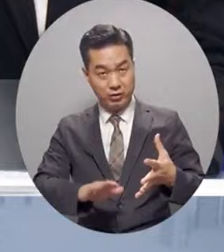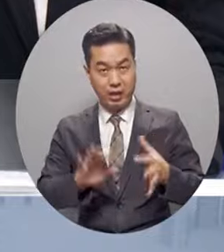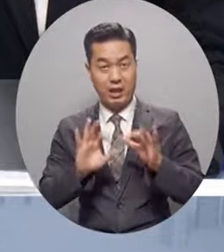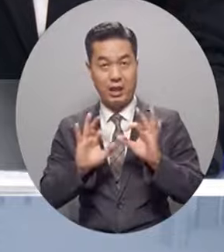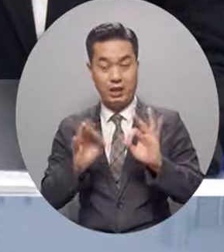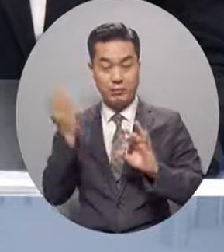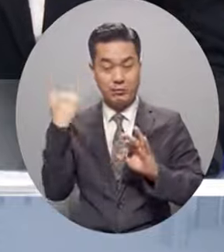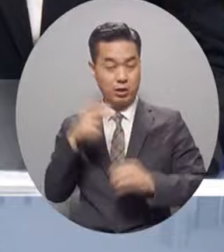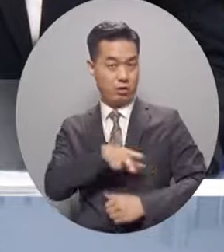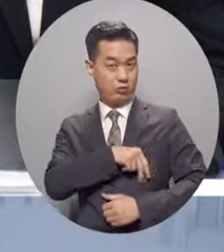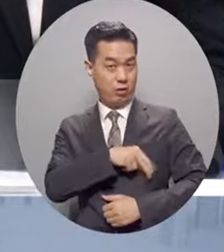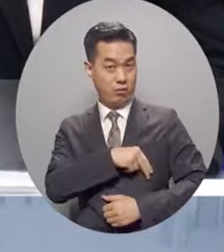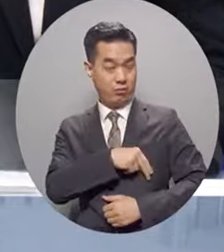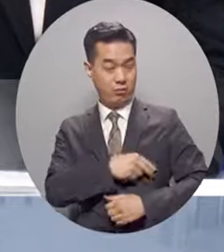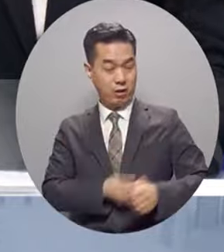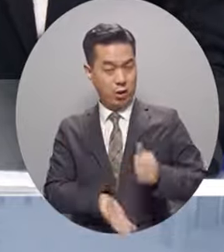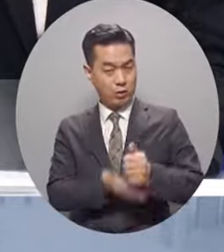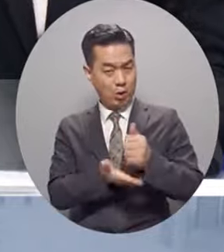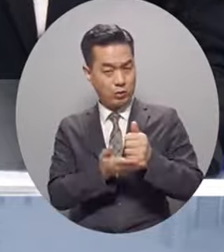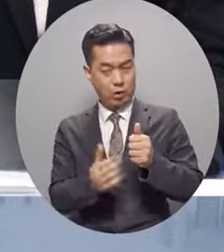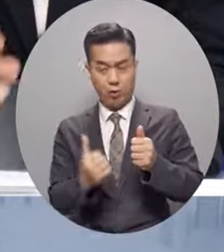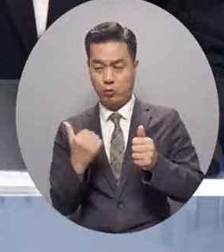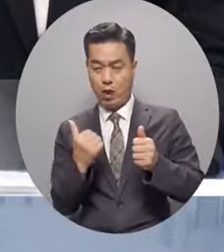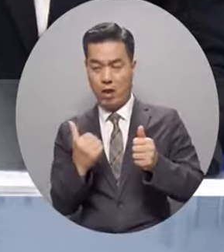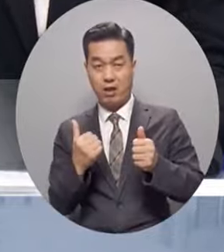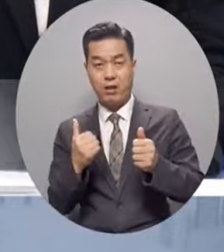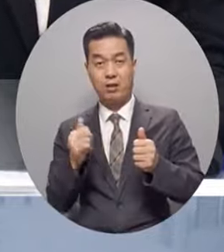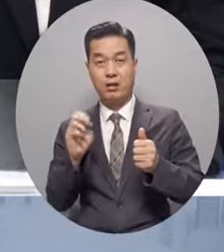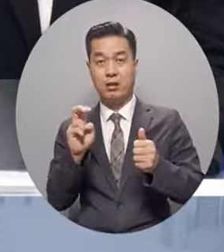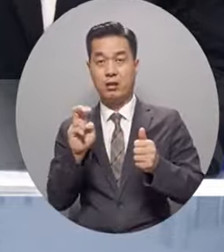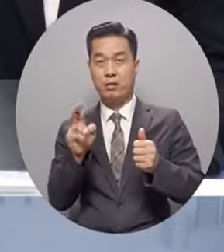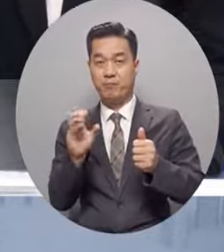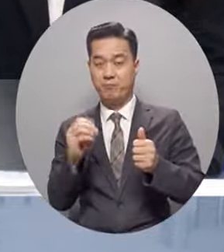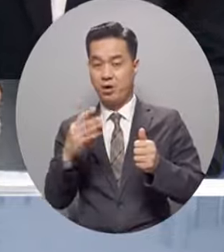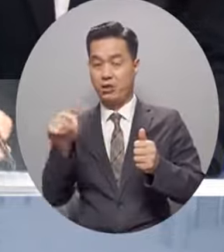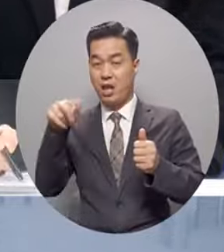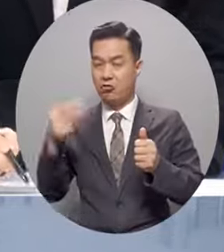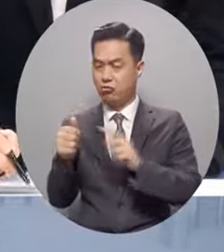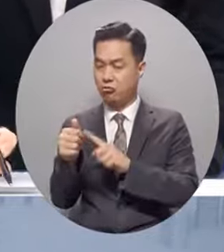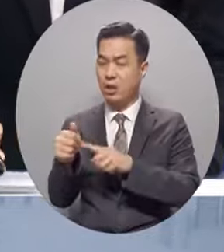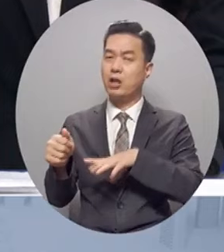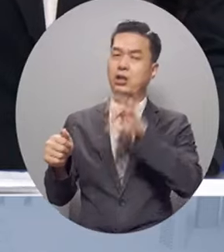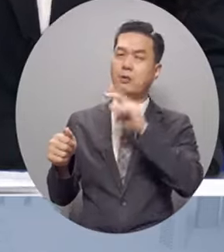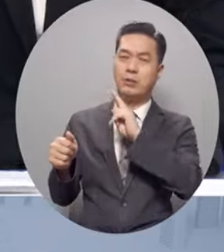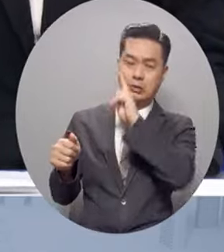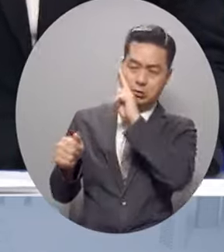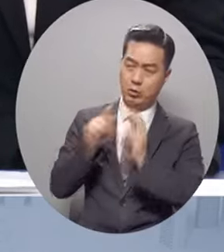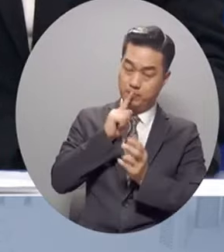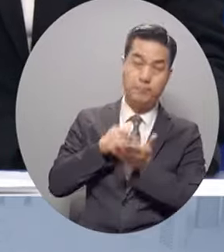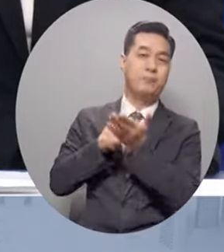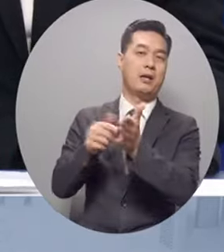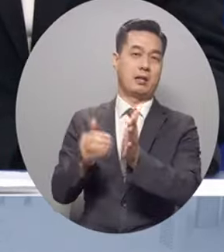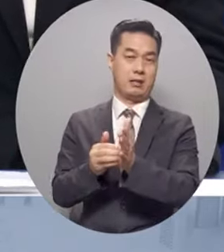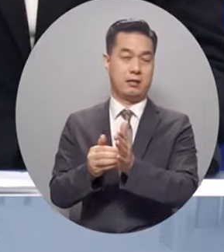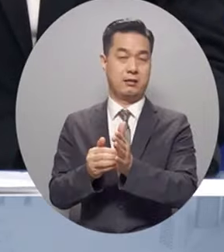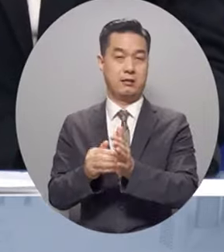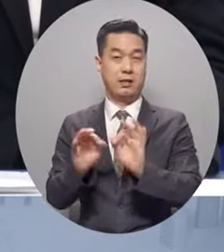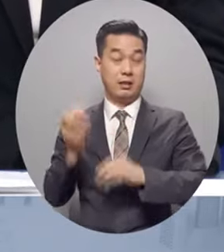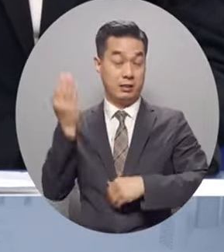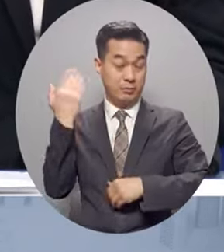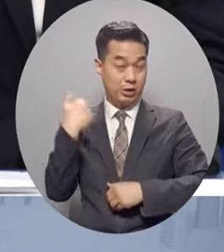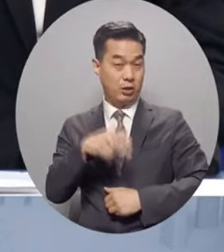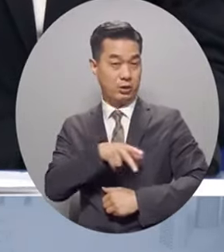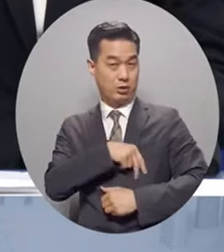배경에 명태 씨가 있다라는 사실이 의혹이 지난 달에 처음 제기 됐습니다 이에 대해서 이제 김전 의원의 회계